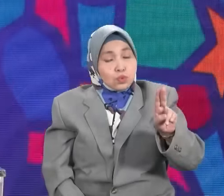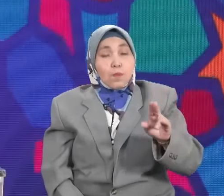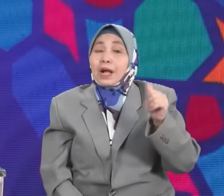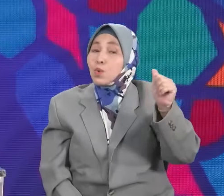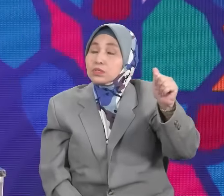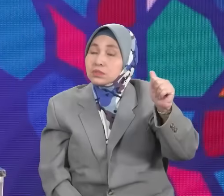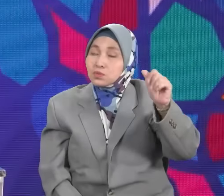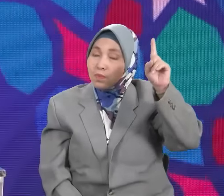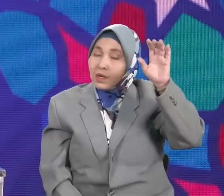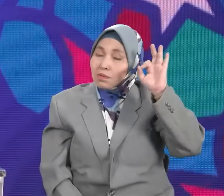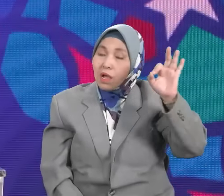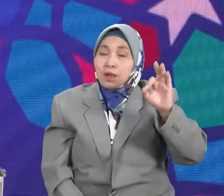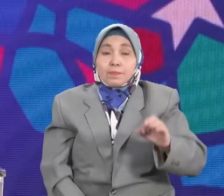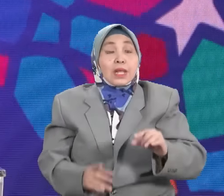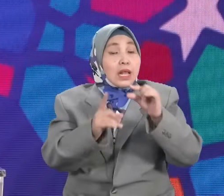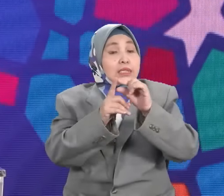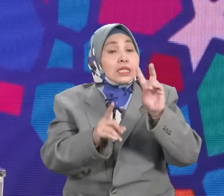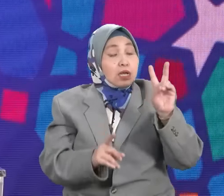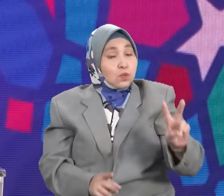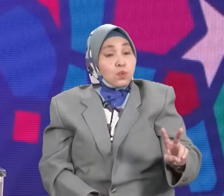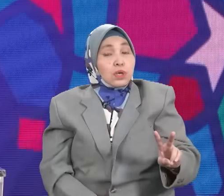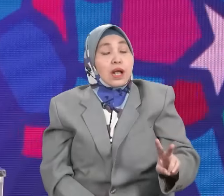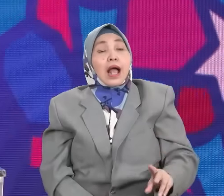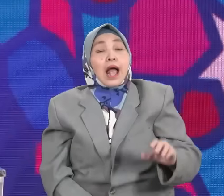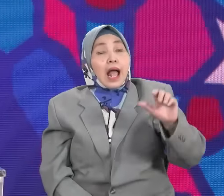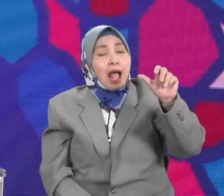kemudian kalimat yang kedua bahwa 123